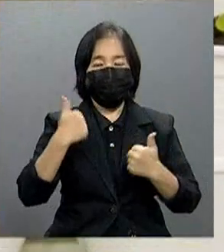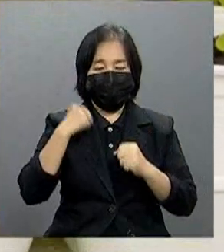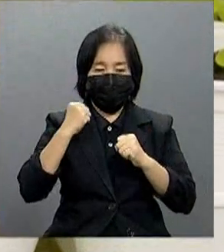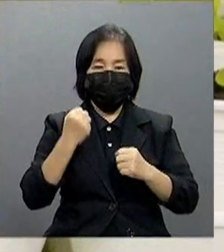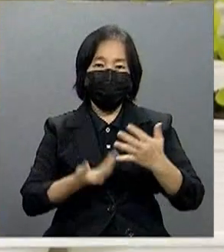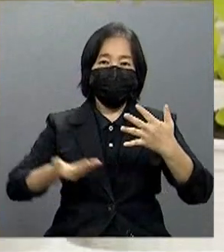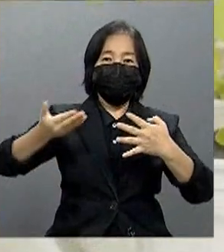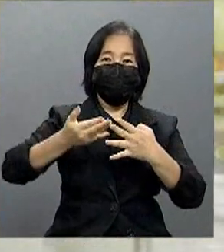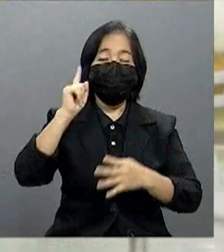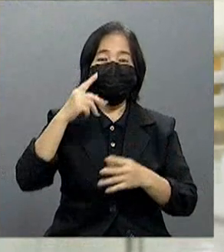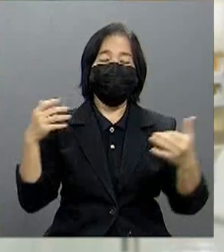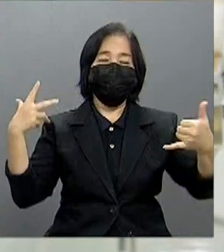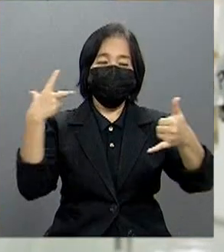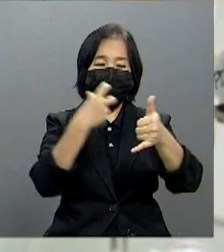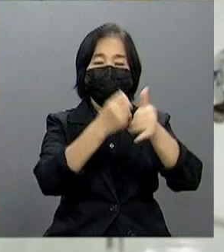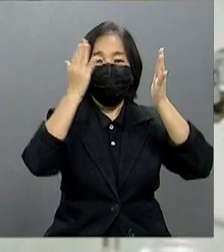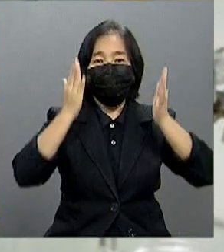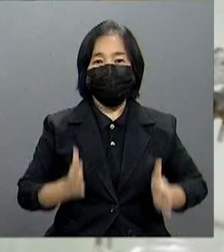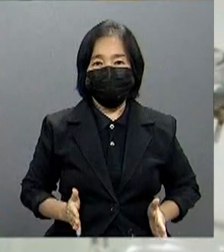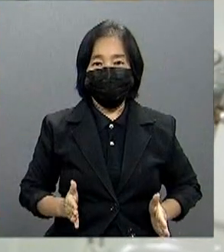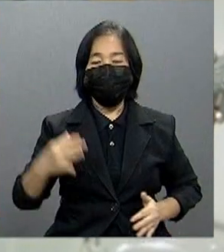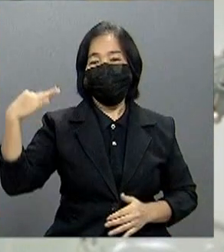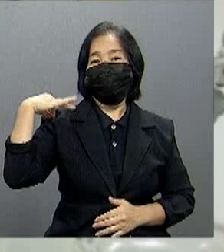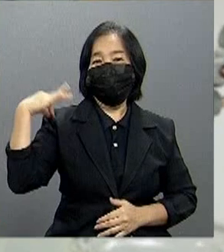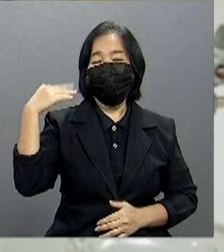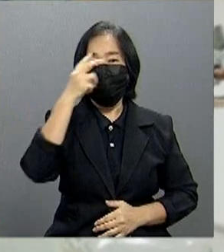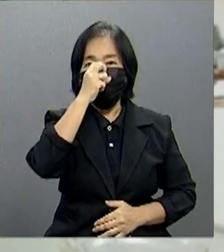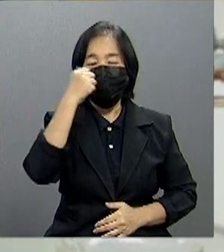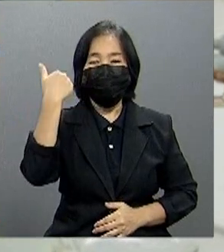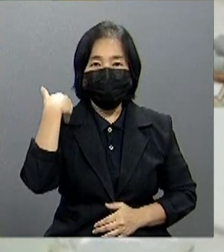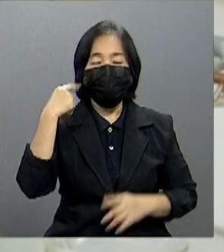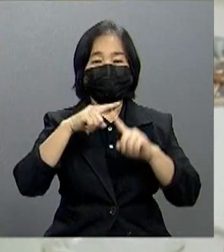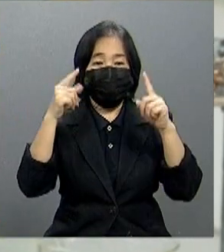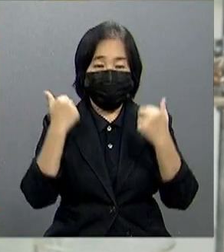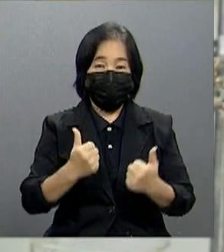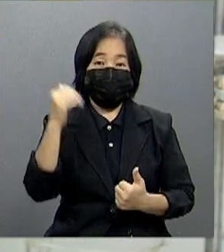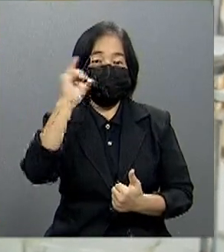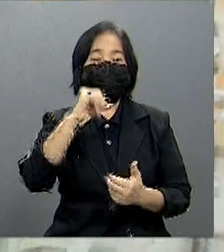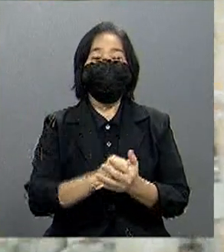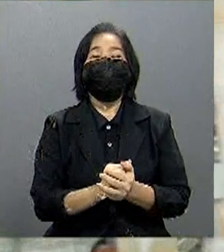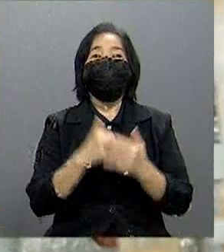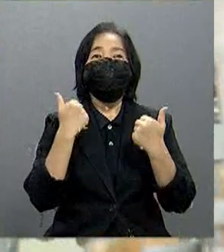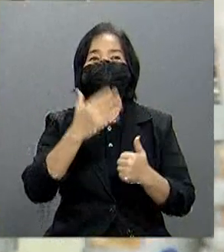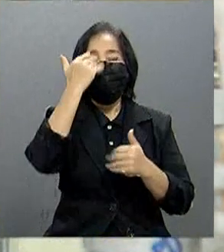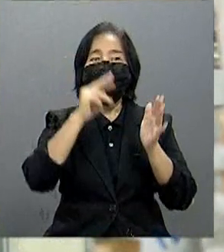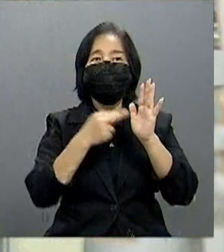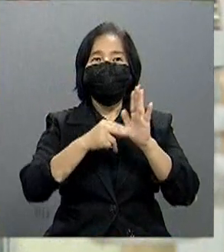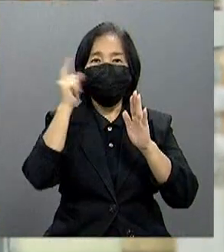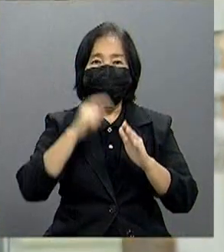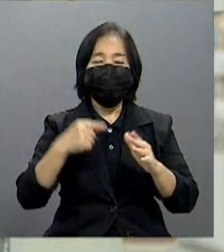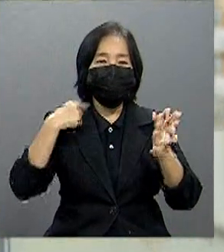นุษย์นะครับซึ่งปีนี้อย่างที่เรียนแจ้งไปเมื่อสักครู่นี้ทั้งสองอันนะครับก็คือว่าเราจะเริ่มทดสอบในมนุษย์ในช่วงเ